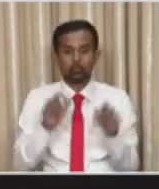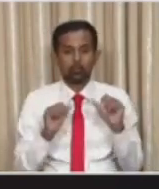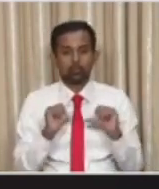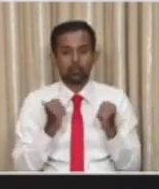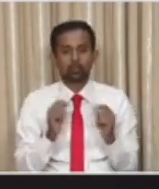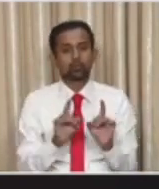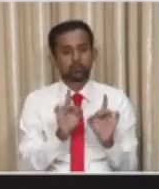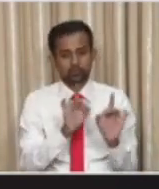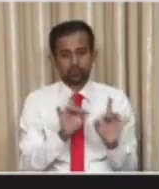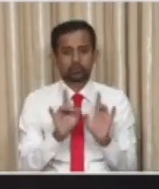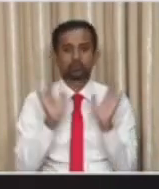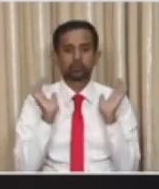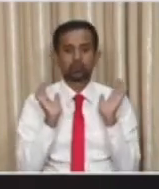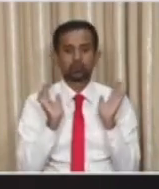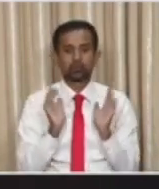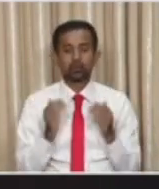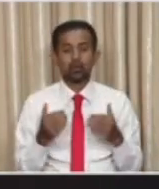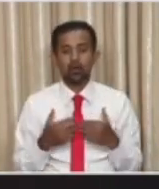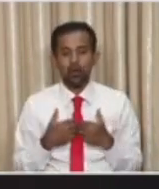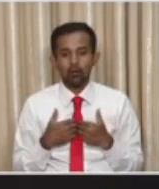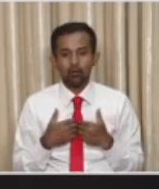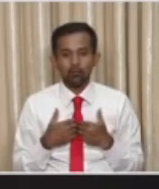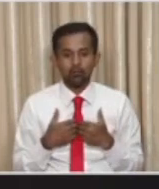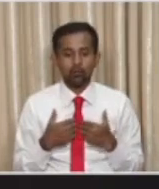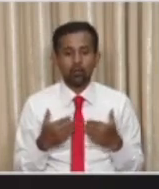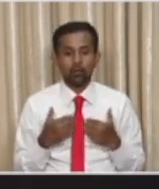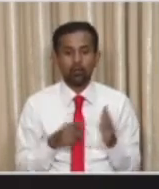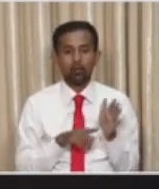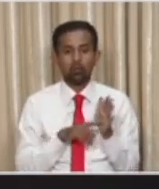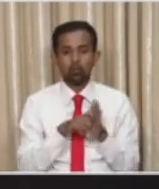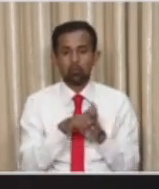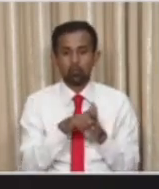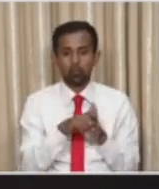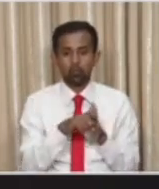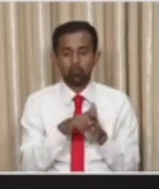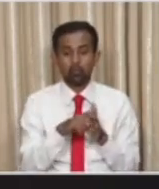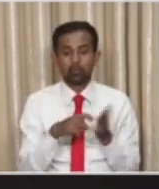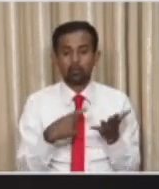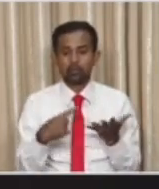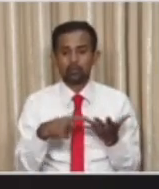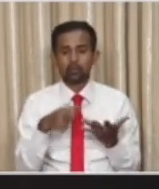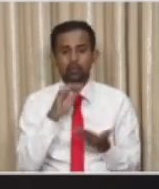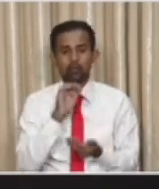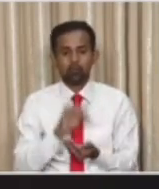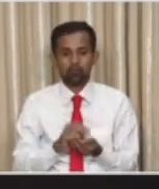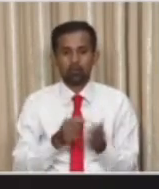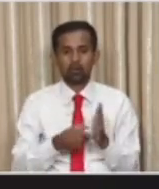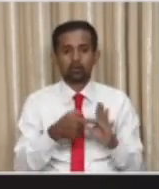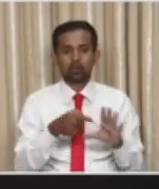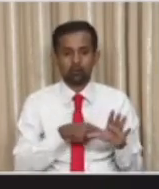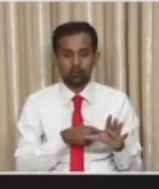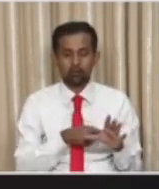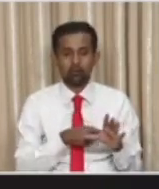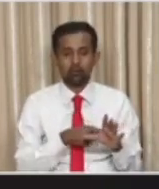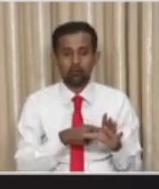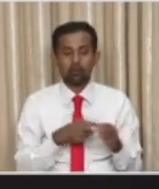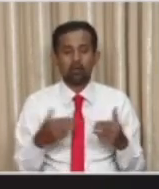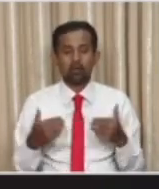ජීවිතය එහෙමමයි. හැබැයි අපි අපේ පුරාවස්තු ආරක්ෂා කරන්න උත්සාහ ගන්නවා.